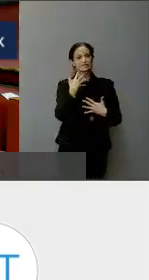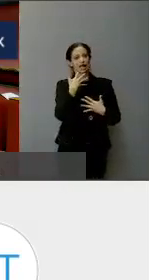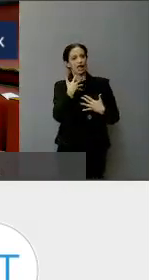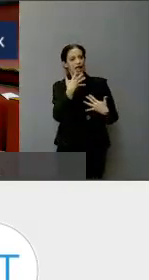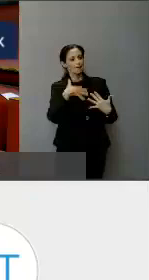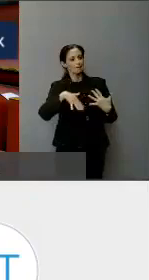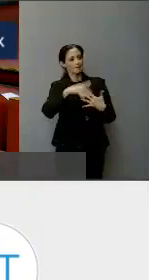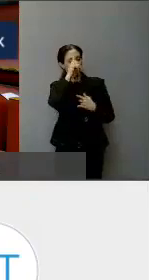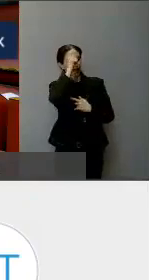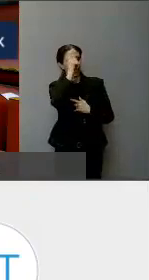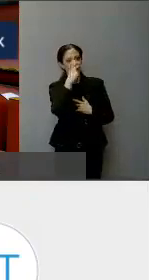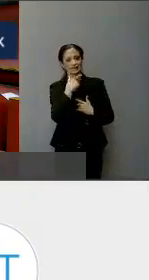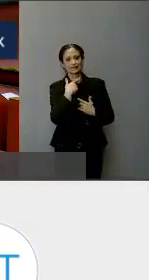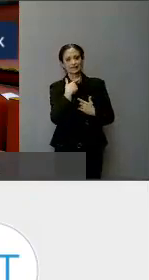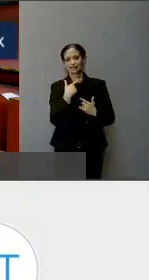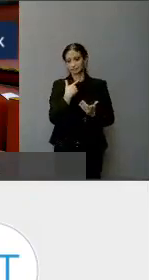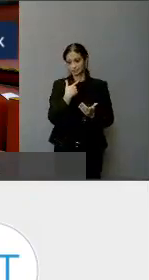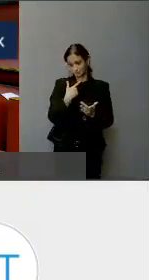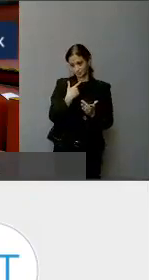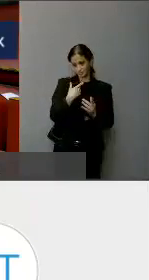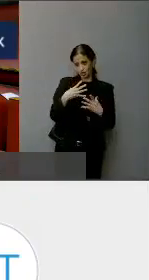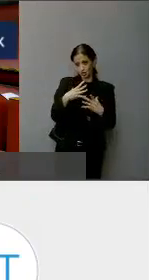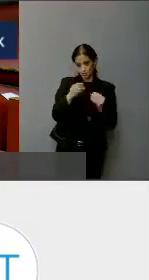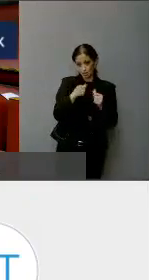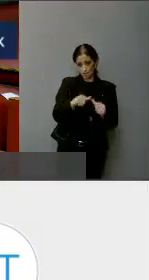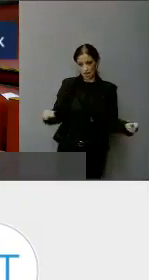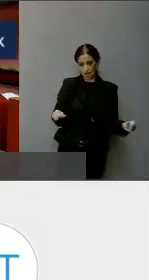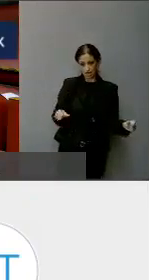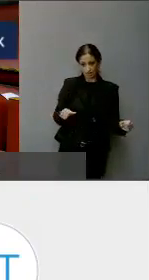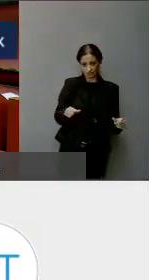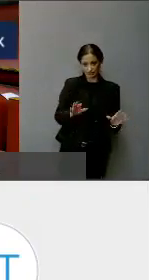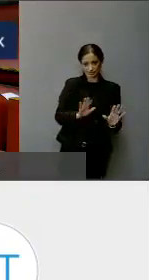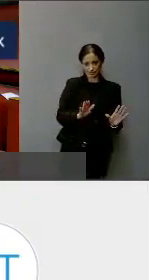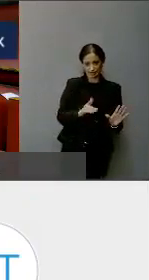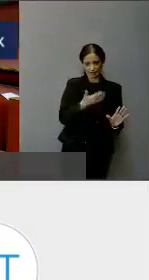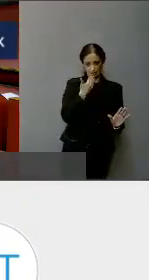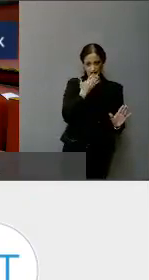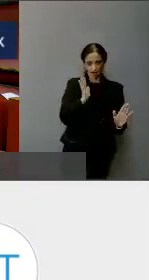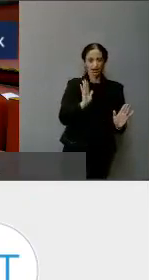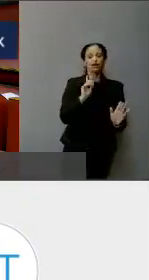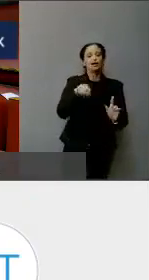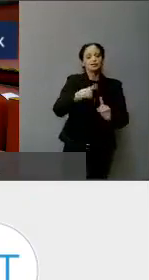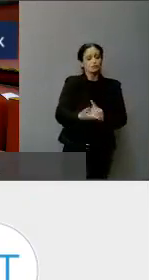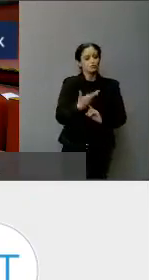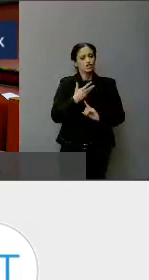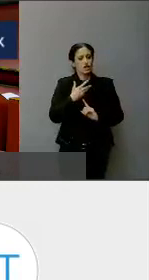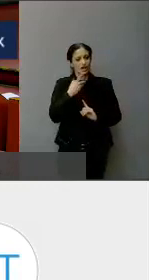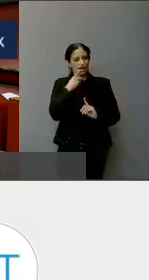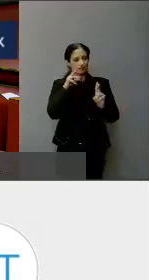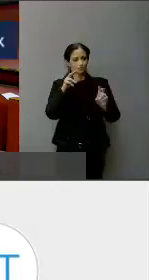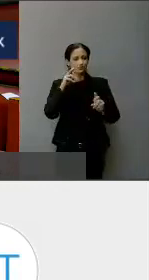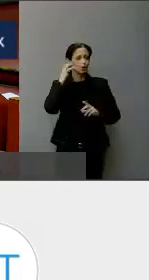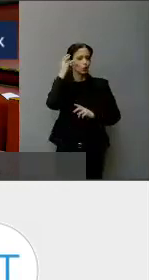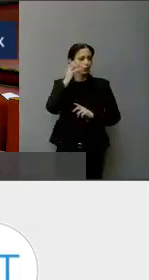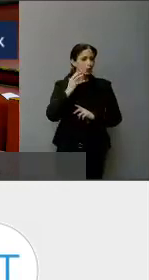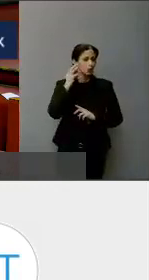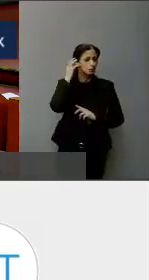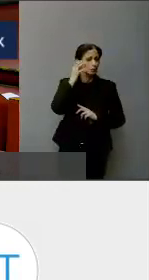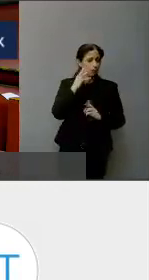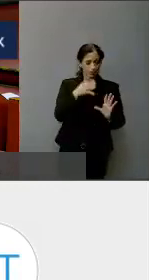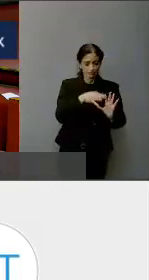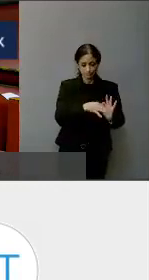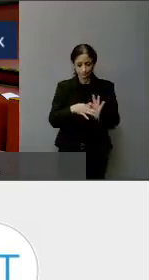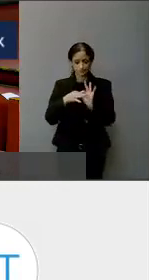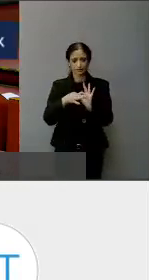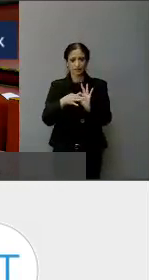ecco bisogna che cominci anche dalla b c d poi abbiamo il tema del rumore anche l'intersecazione con le infrastrutture con la